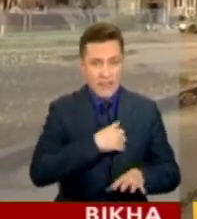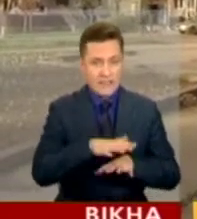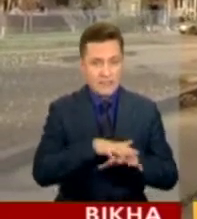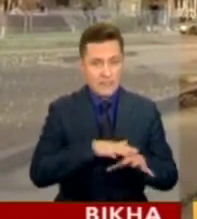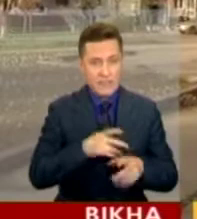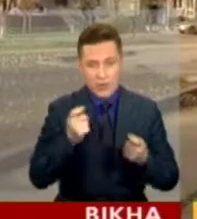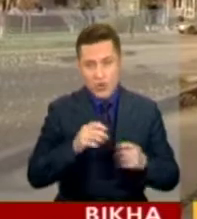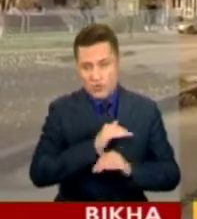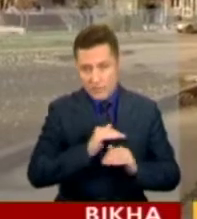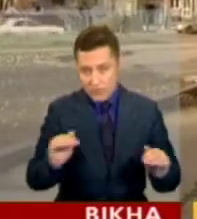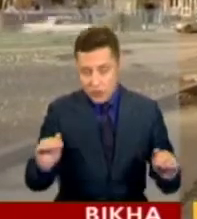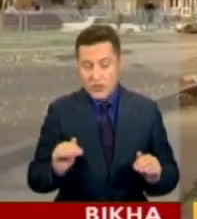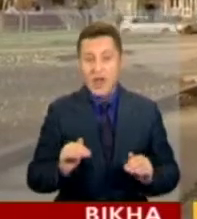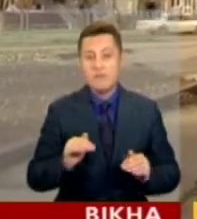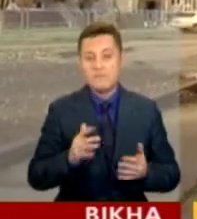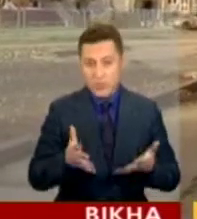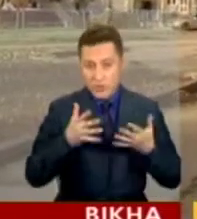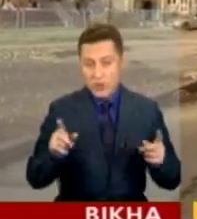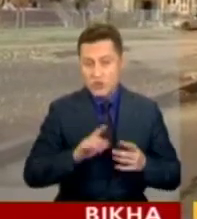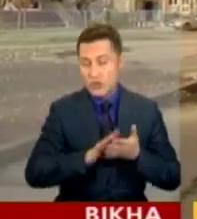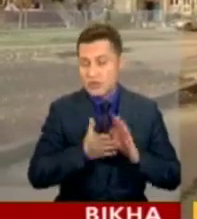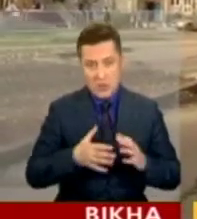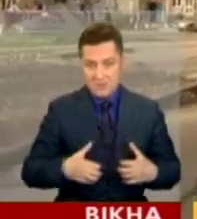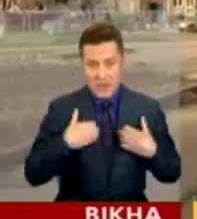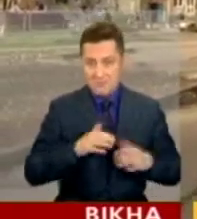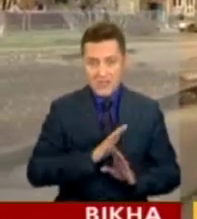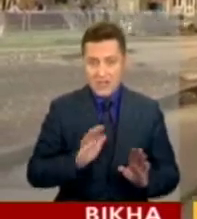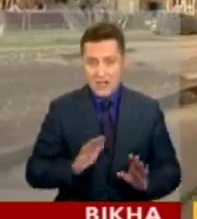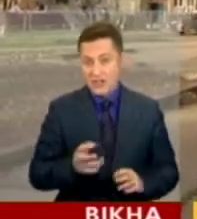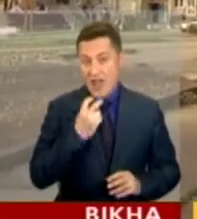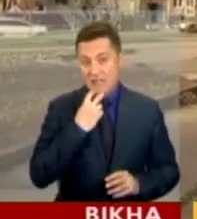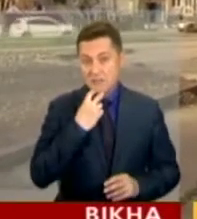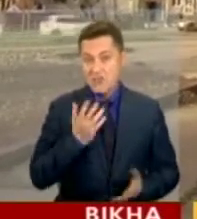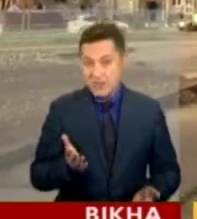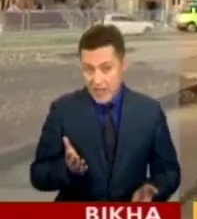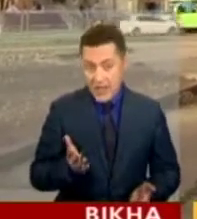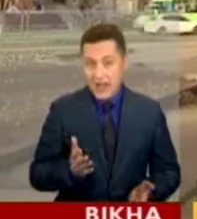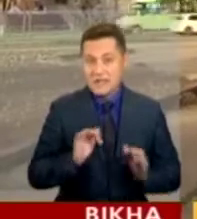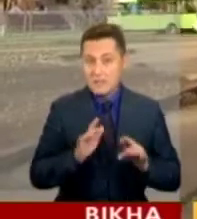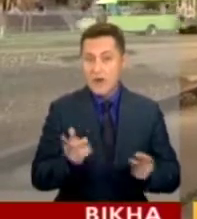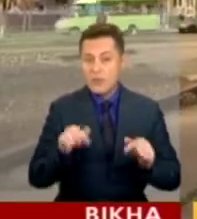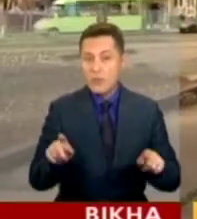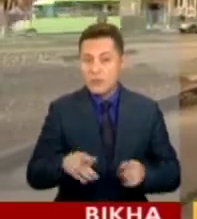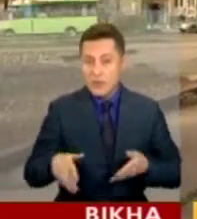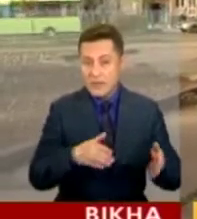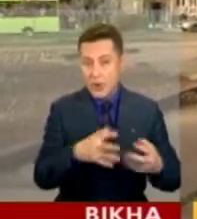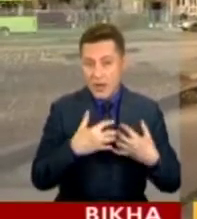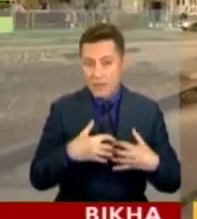дещо вщухла, стало зрозуміло, що ситуація зовсім не страшна, а скоріше смішна. А справа в тому, що по дорозі до